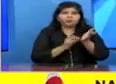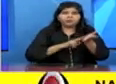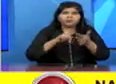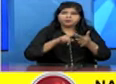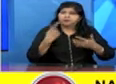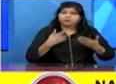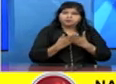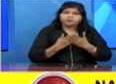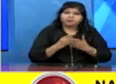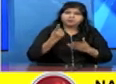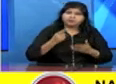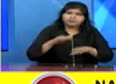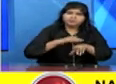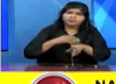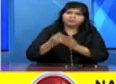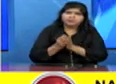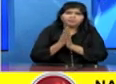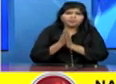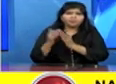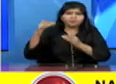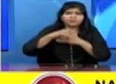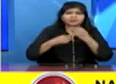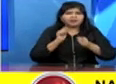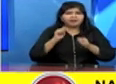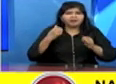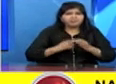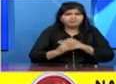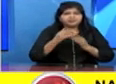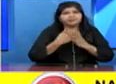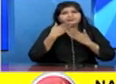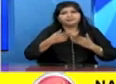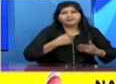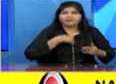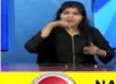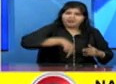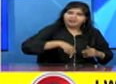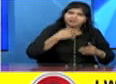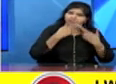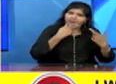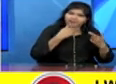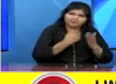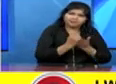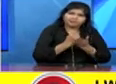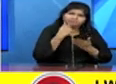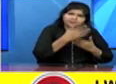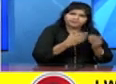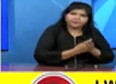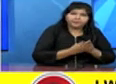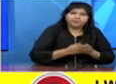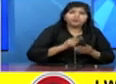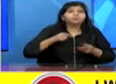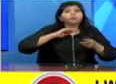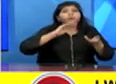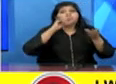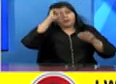एक जन सेवा प्रभु सेवा के मिजाज से काम में लगे हैं। तो मैं आज आपसे कुछ बातें करना चाहता हूं जो देशवासियों के लिए